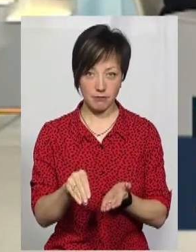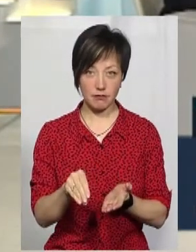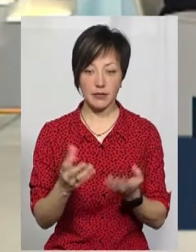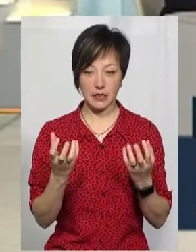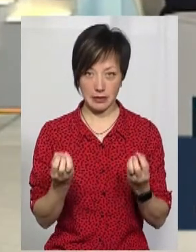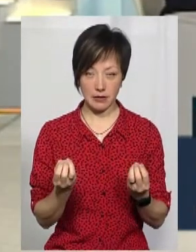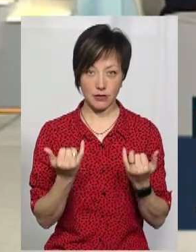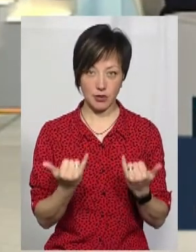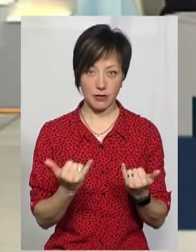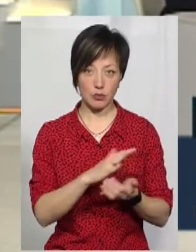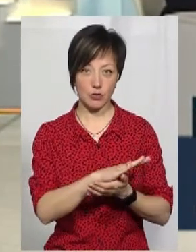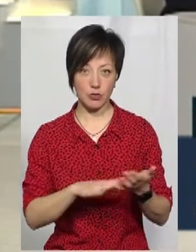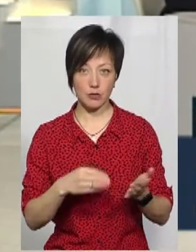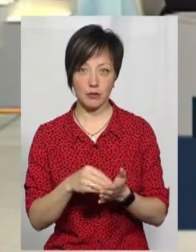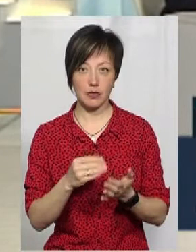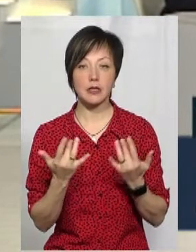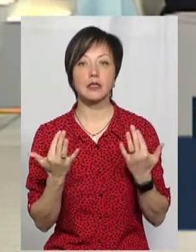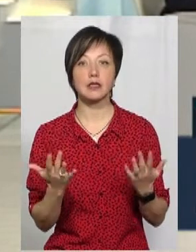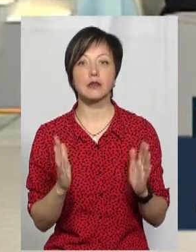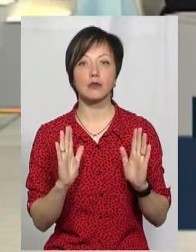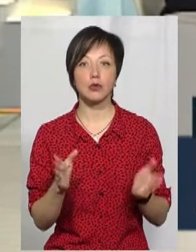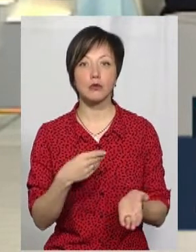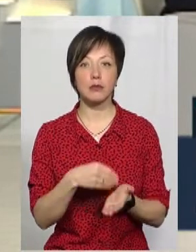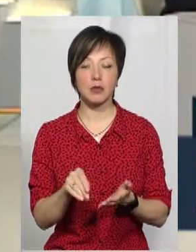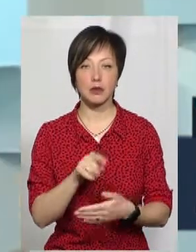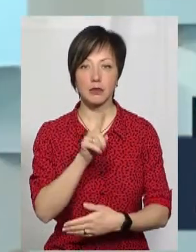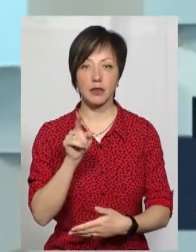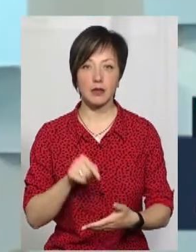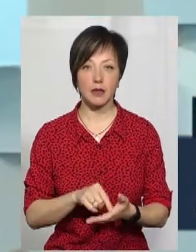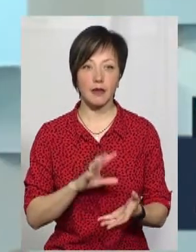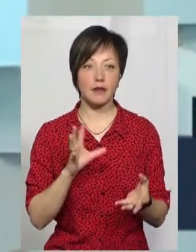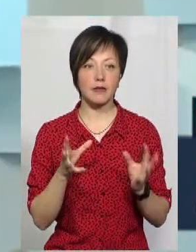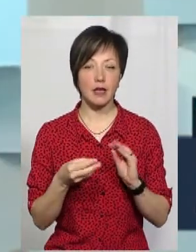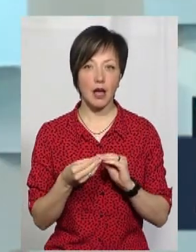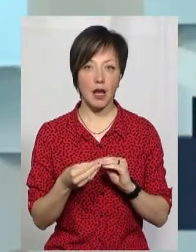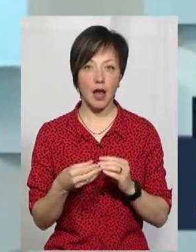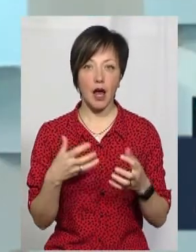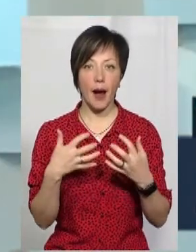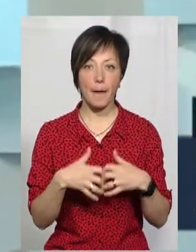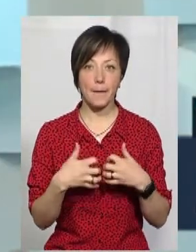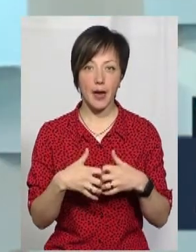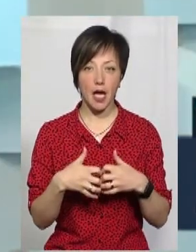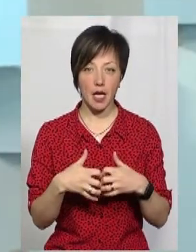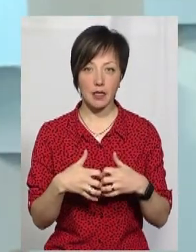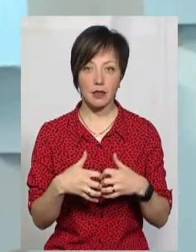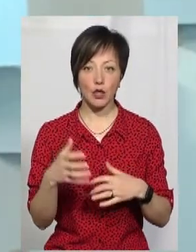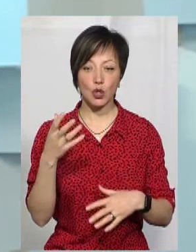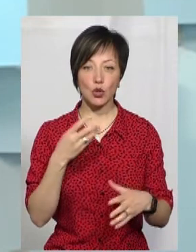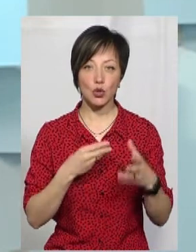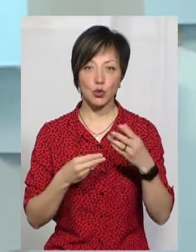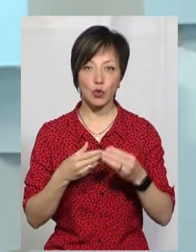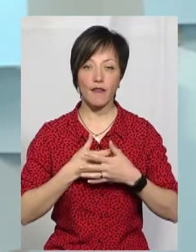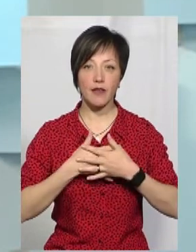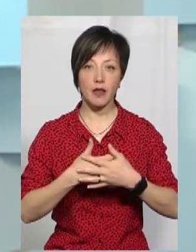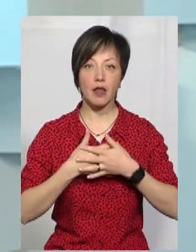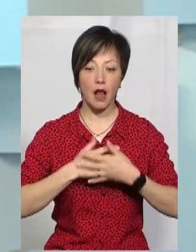в процесі придбання. Скільки їх буде придбано? Щодо взагалі апаратів штучної вентиляції легенів, хочу зазначити, що на сьогодні ми дуже